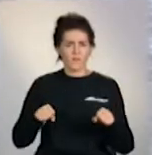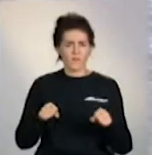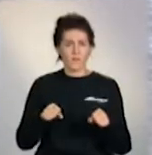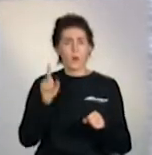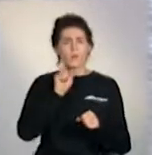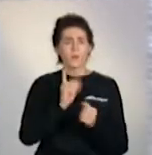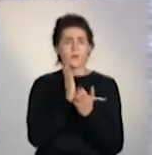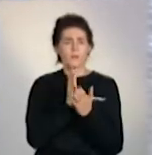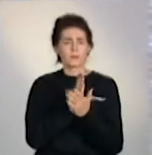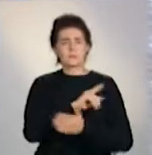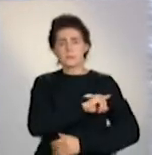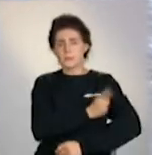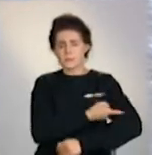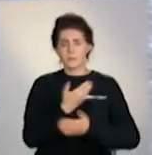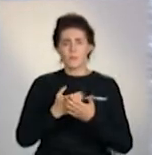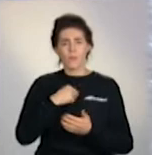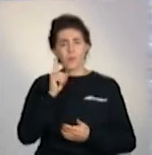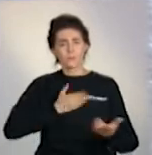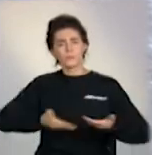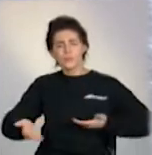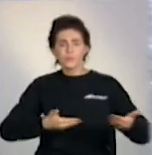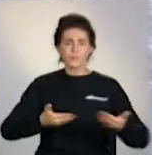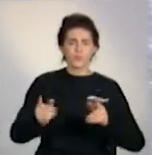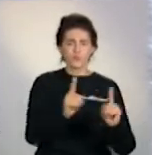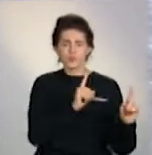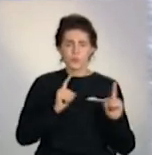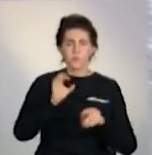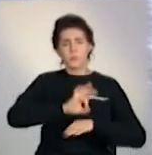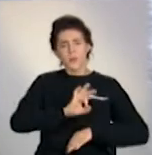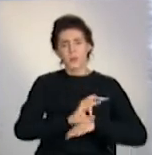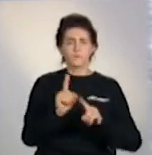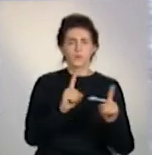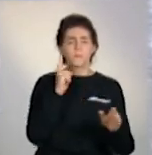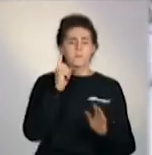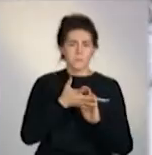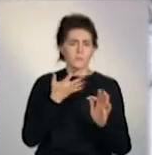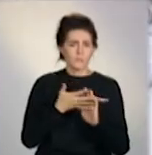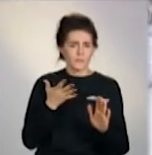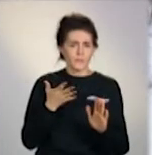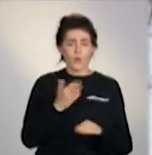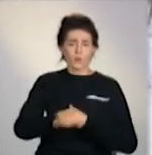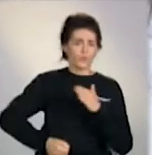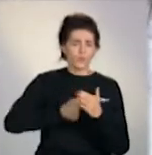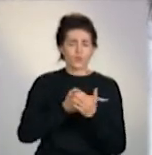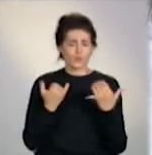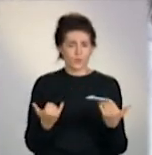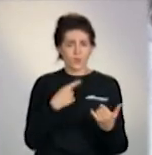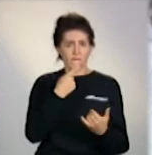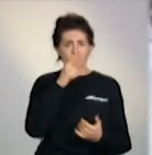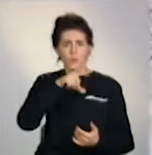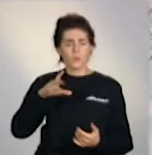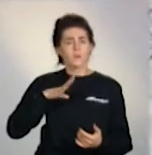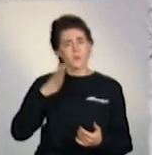еще есть силы, пока я хожу. Конечно, кто приболевший, понятно. До цього, говорять містяни, було